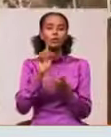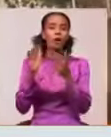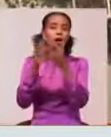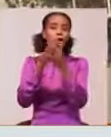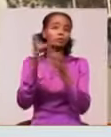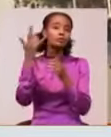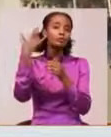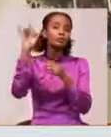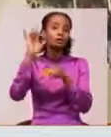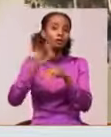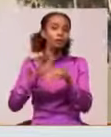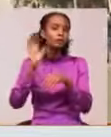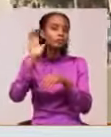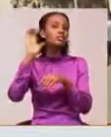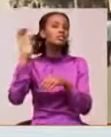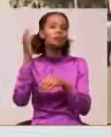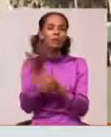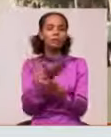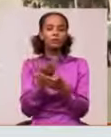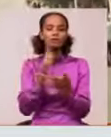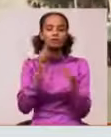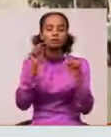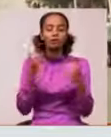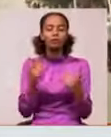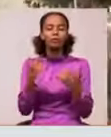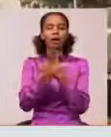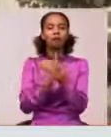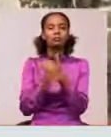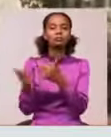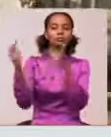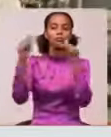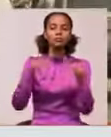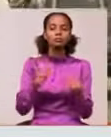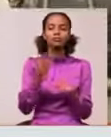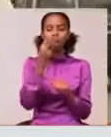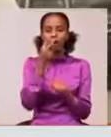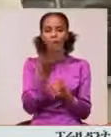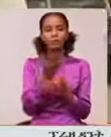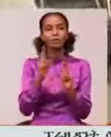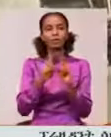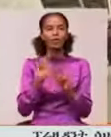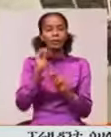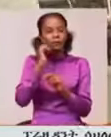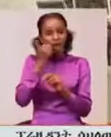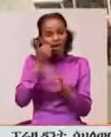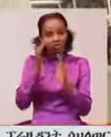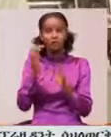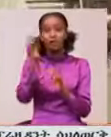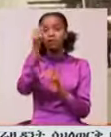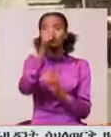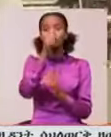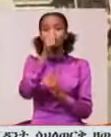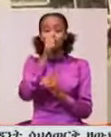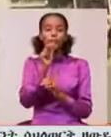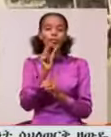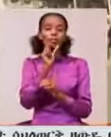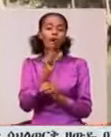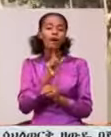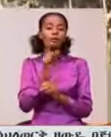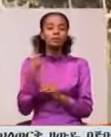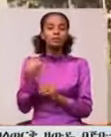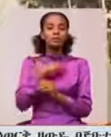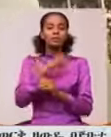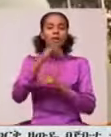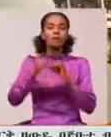ውጭ ላይ የምንሰማው ነገር ነው። አሁን ሀገራችን ላይ መጥቶ የምናየው ነገር በጣም አሳፋሪ። ኢትዮጵያ በእውነት በእኛ